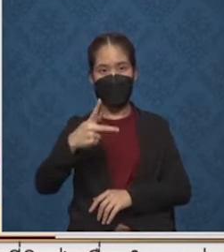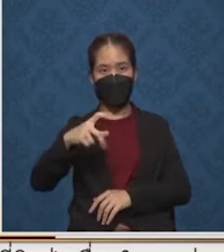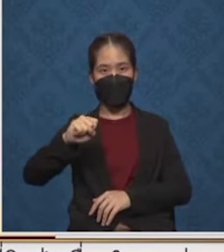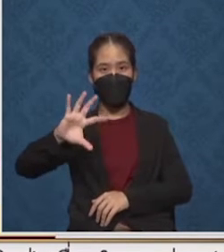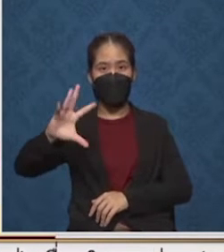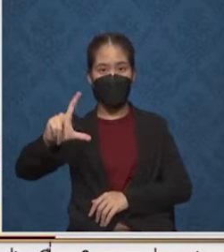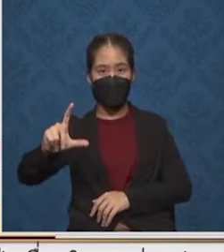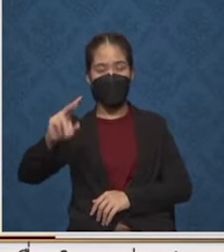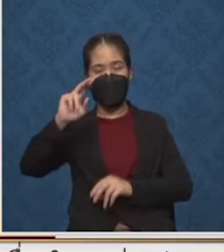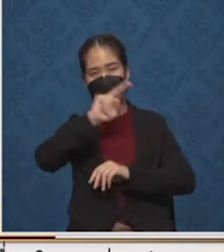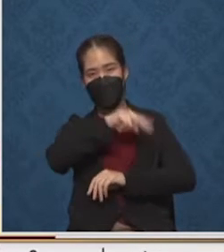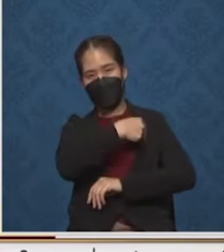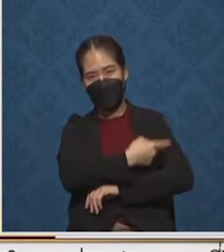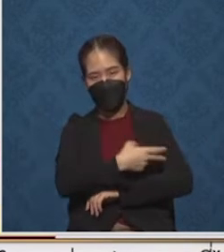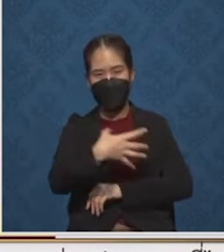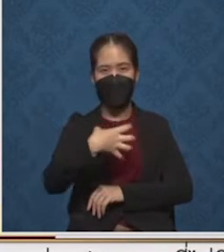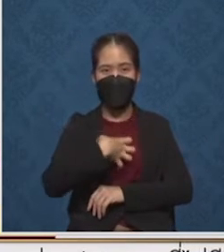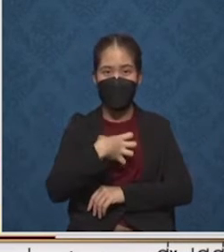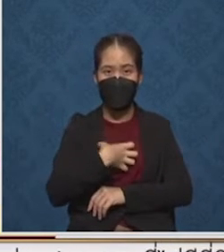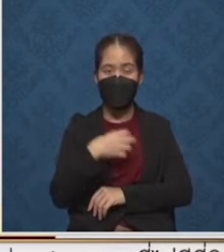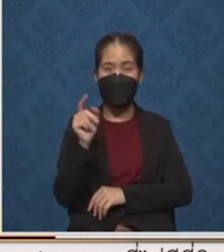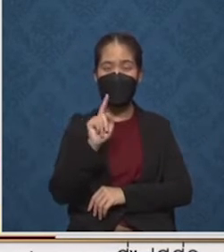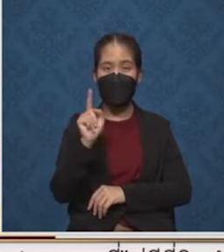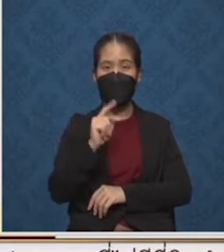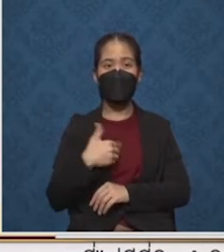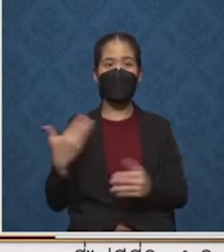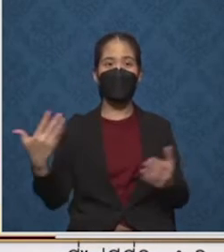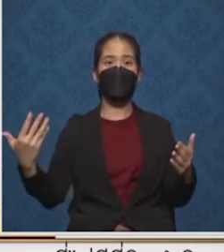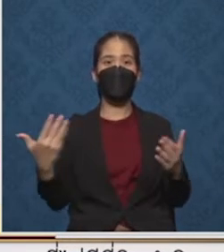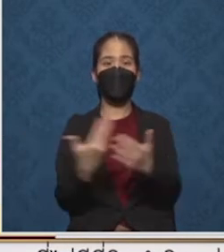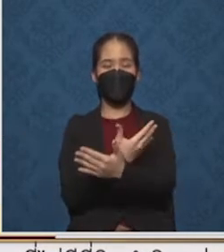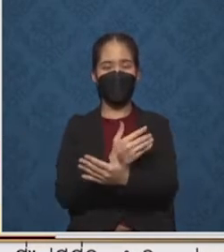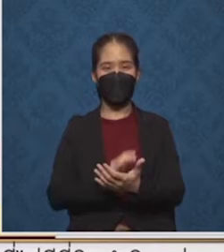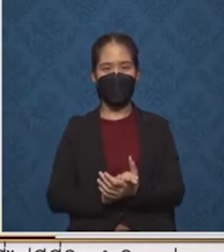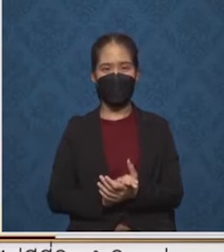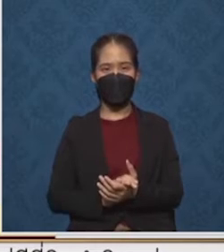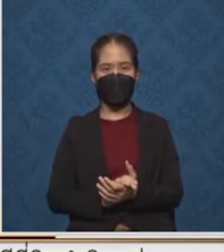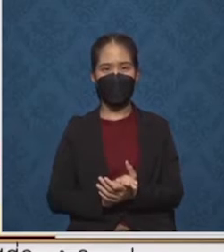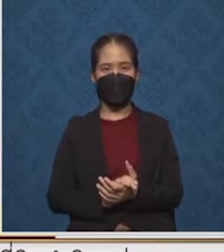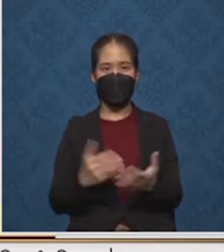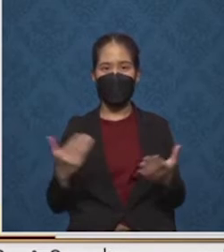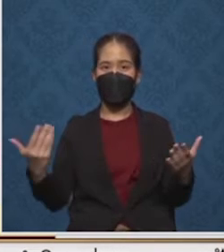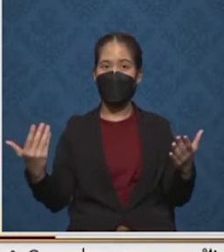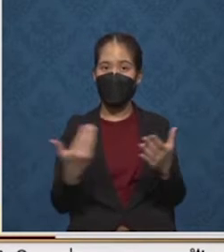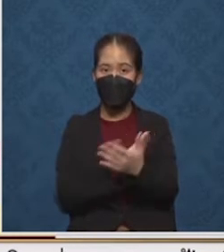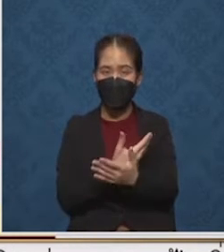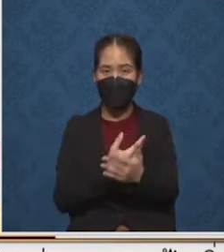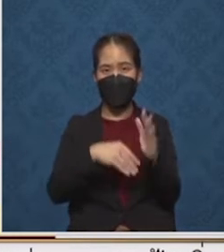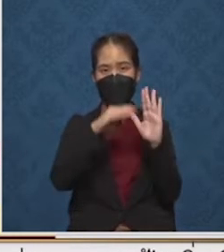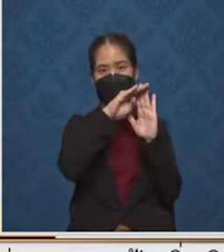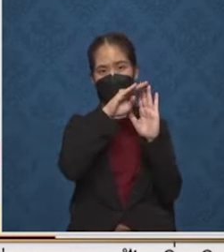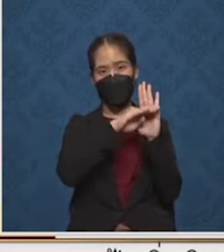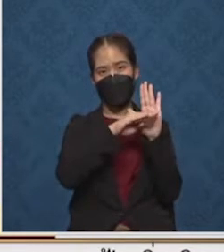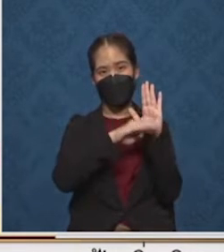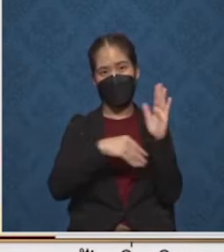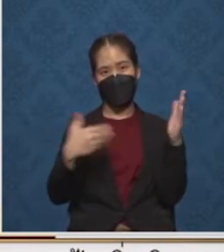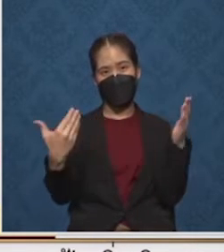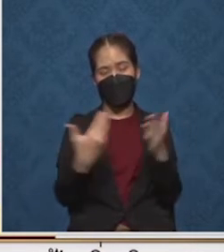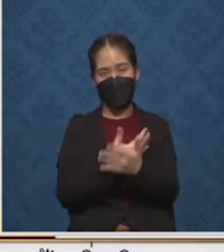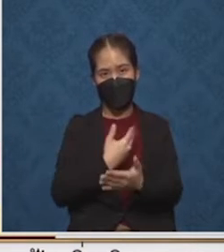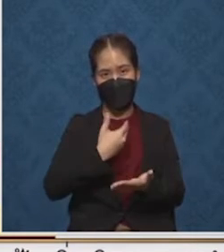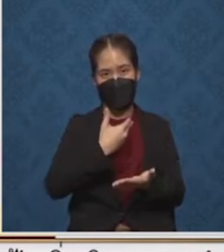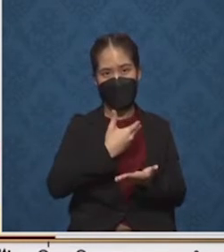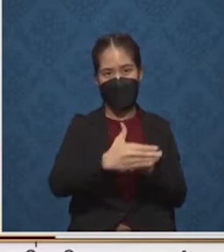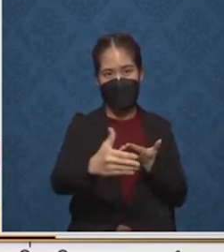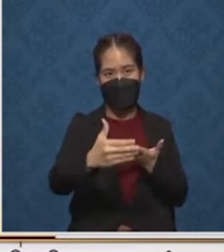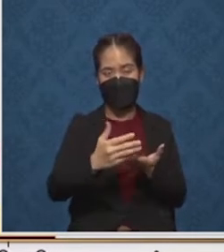ต้องการหมอเขาต้องการน่ะถูกเปลี่ยนขอสเปคสิเคชั่นสำหรับจัดซื้อจัดจ้างใน